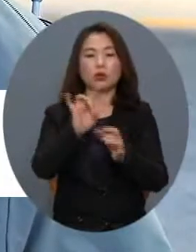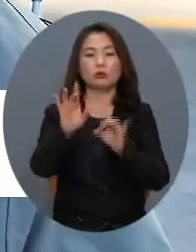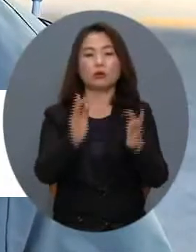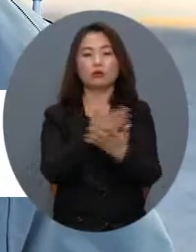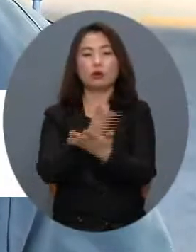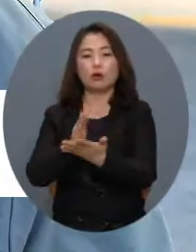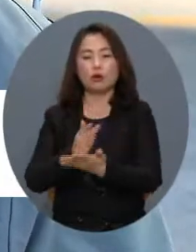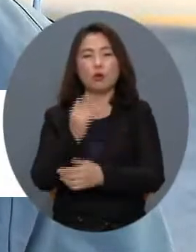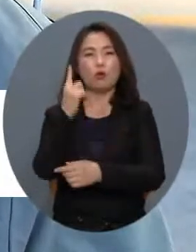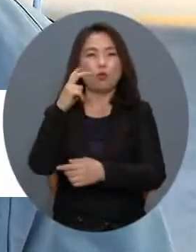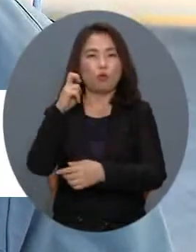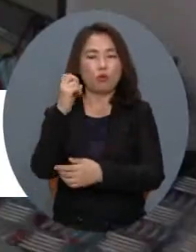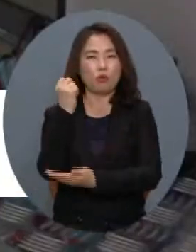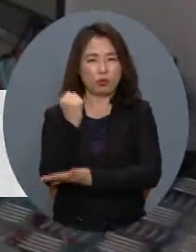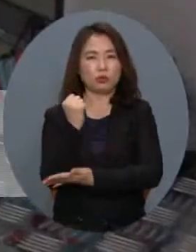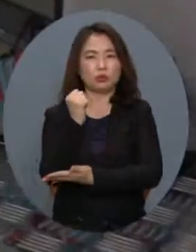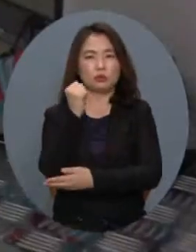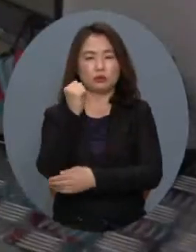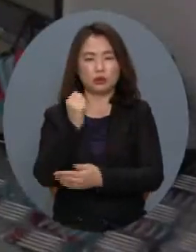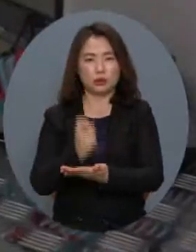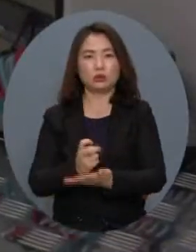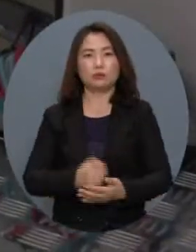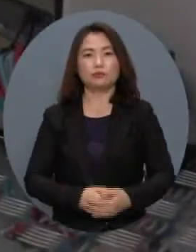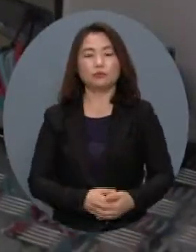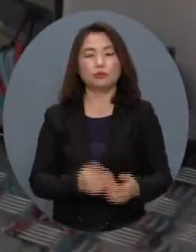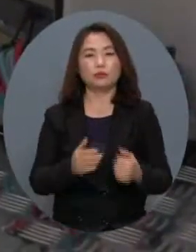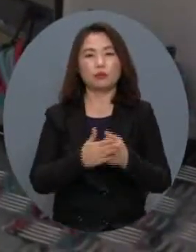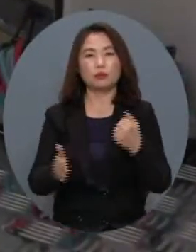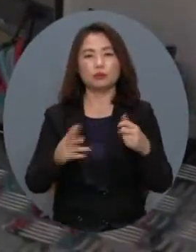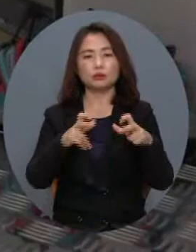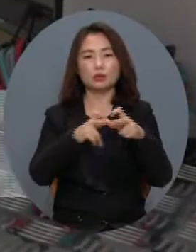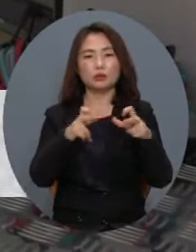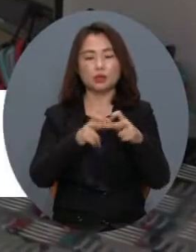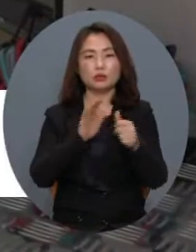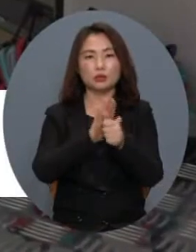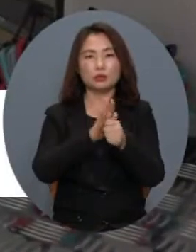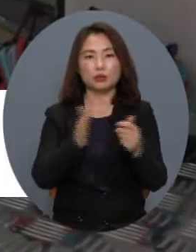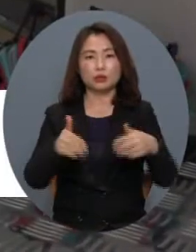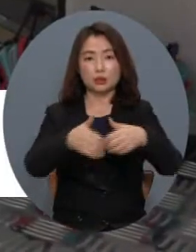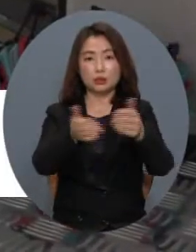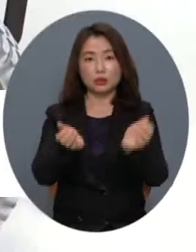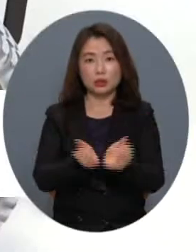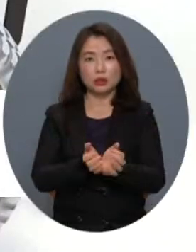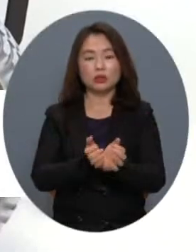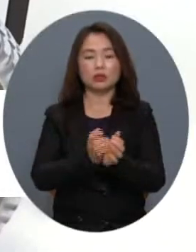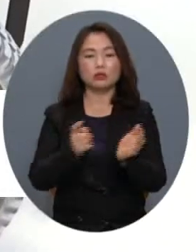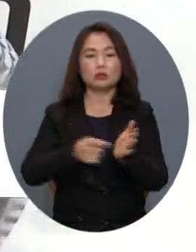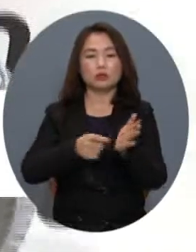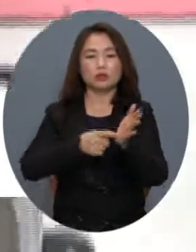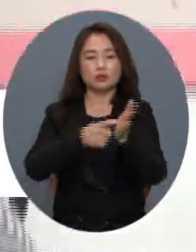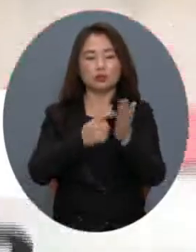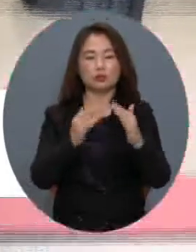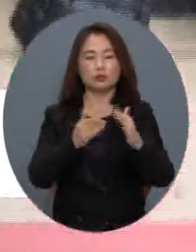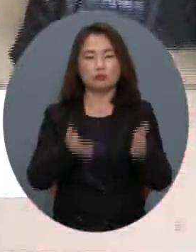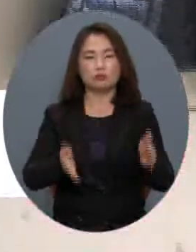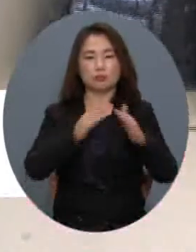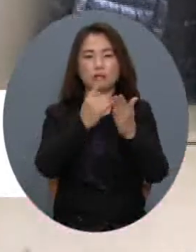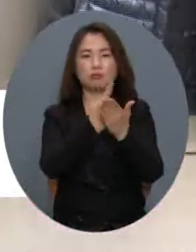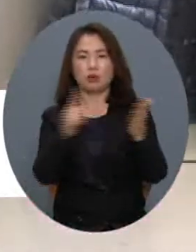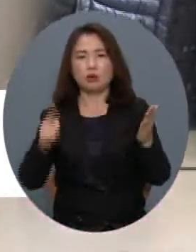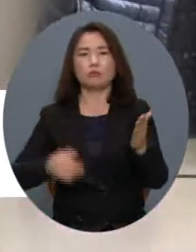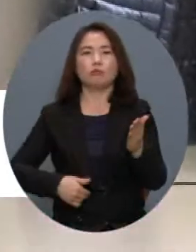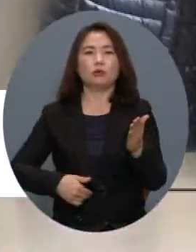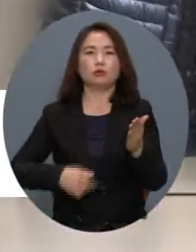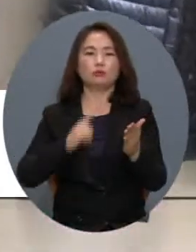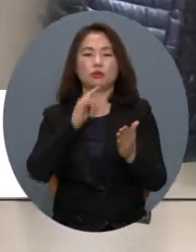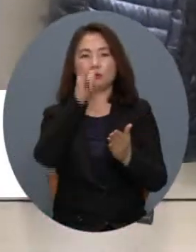것을 일원칙으로 하고 있지 않습니까? 이 때문에 장애인 지원단체에서는 긴급 탈시설 조처를 해야